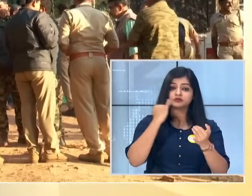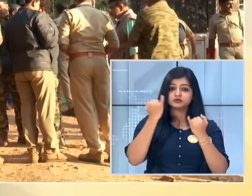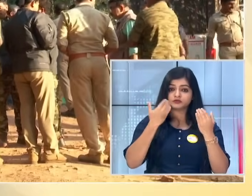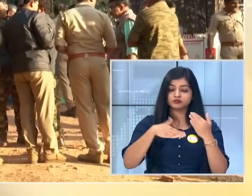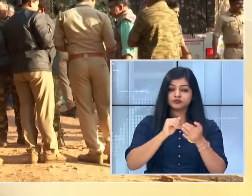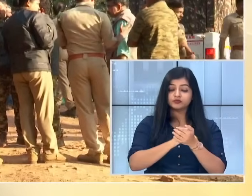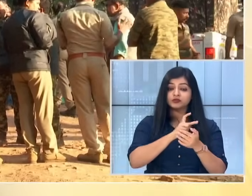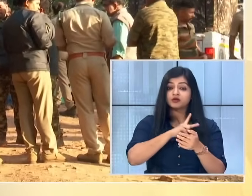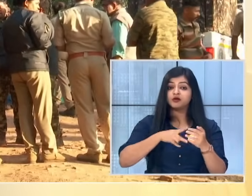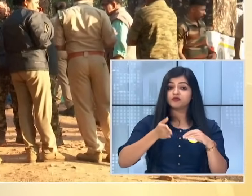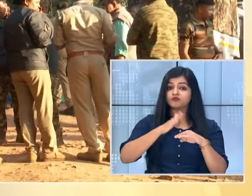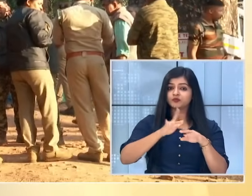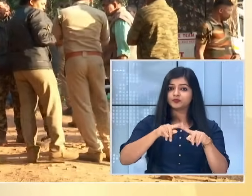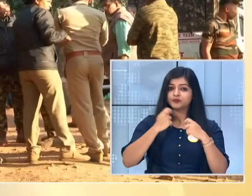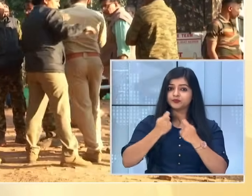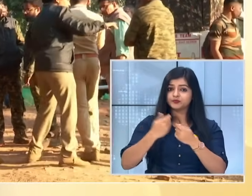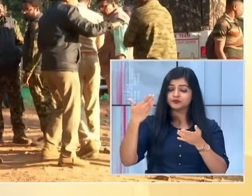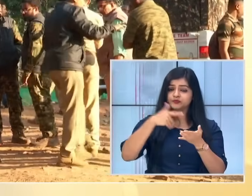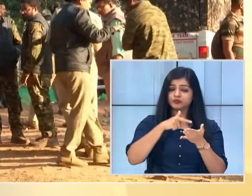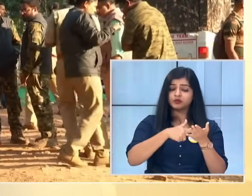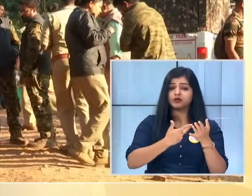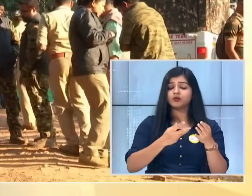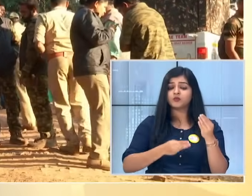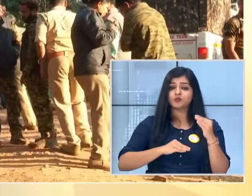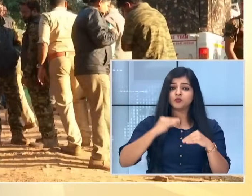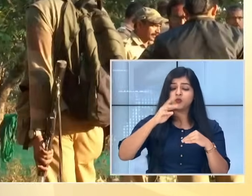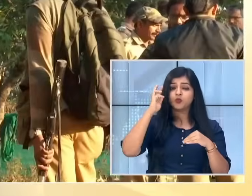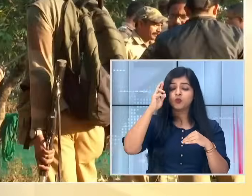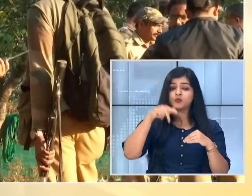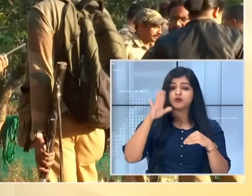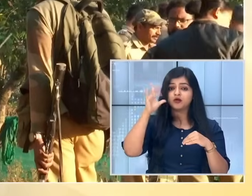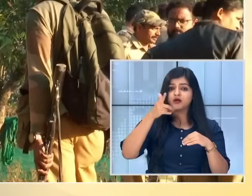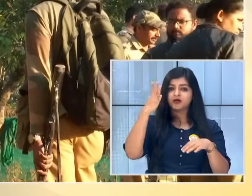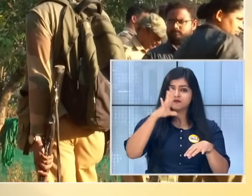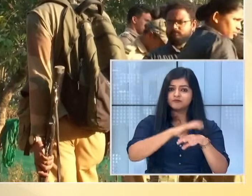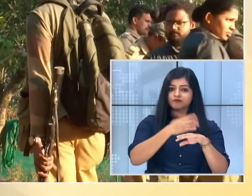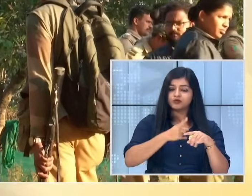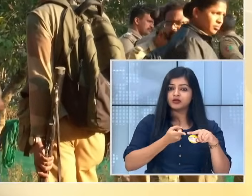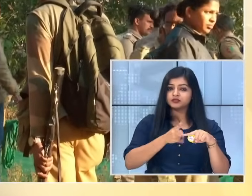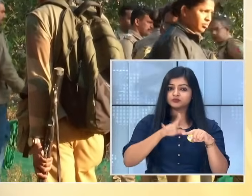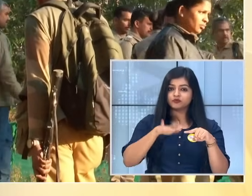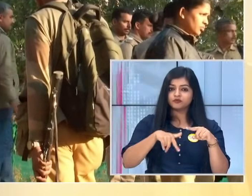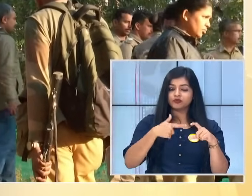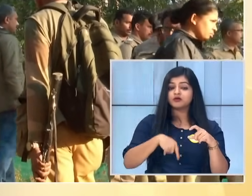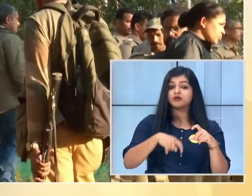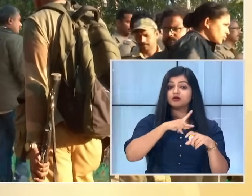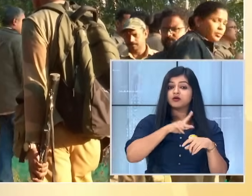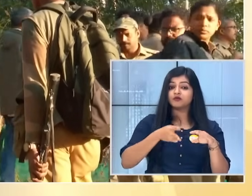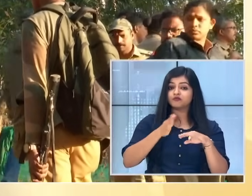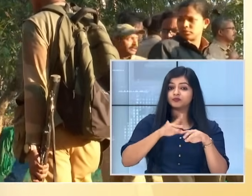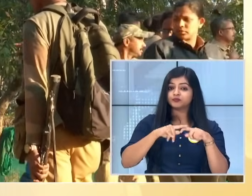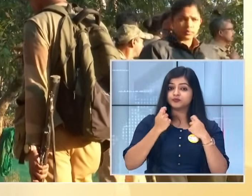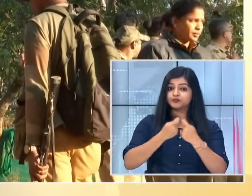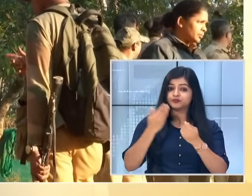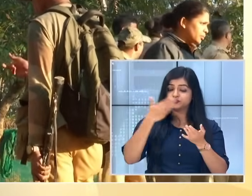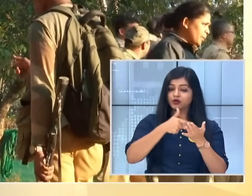നിന്നുള്ള ഉദ്യോഗസ്ഥർ കൂടി എത്തിയതോടെ ഈ സംഘം കൂടുതൽ സജീവമായി. അവർക്ക് ഈ ആനയെ പിടികൂടി അനുഭവ സമ്പത്തുണ്ട്. അതുകൂടി പ്രയോജനപ്പെടുത്തുന്ന വിധത്തിലേക്ക് ദൗത്യം